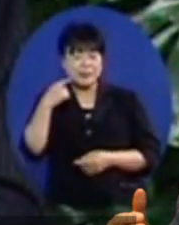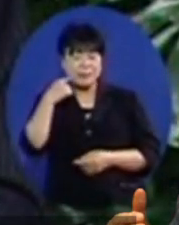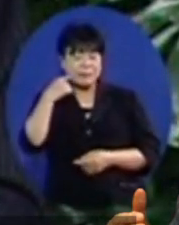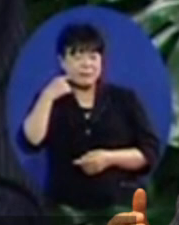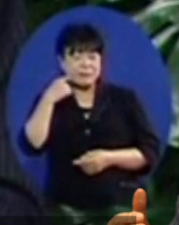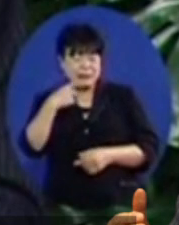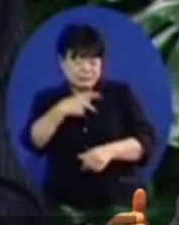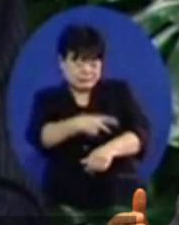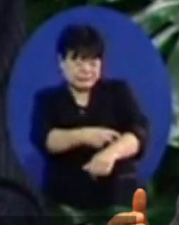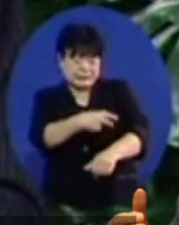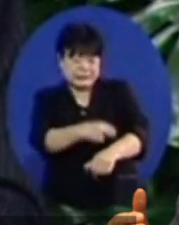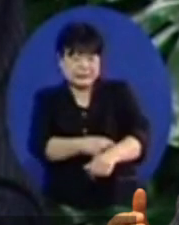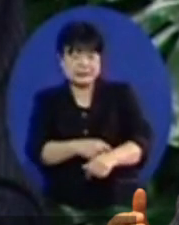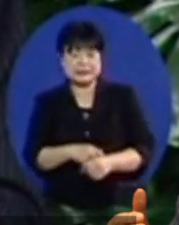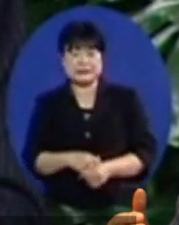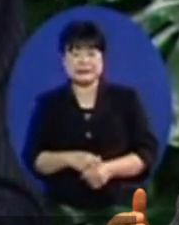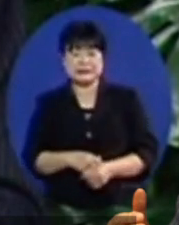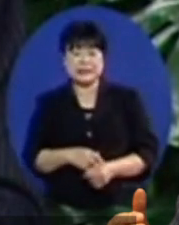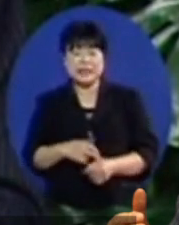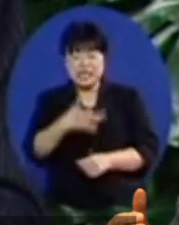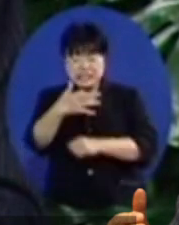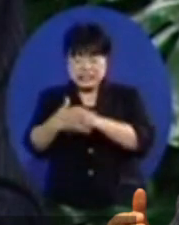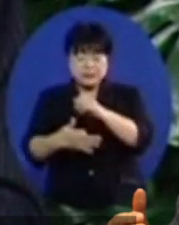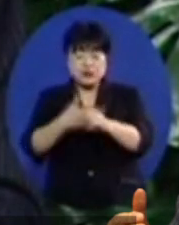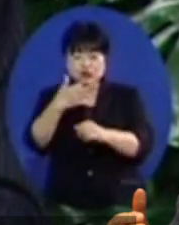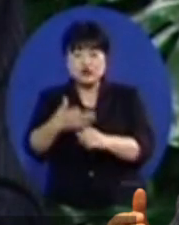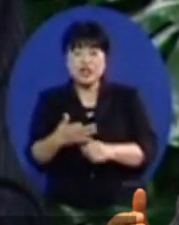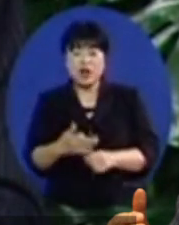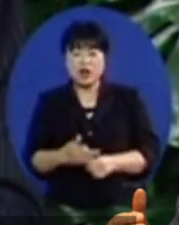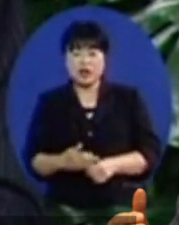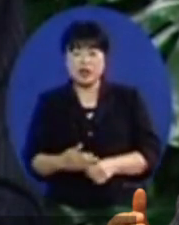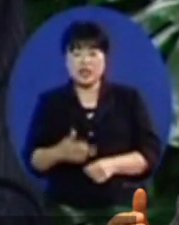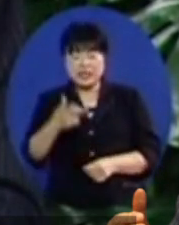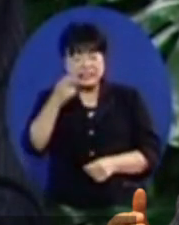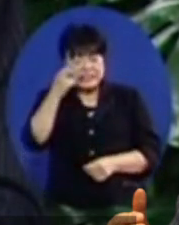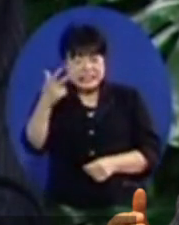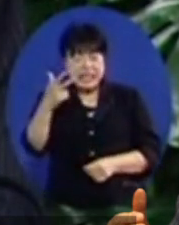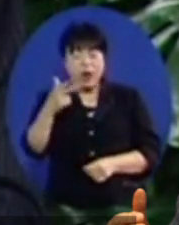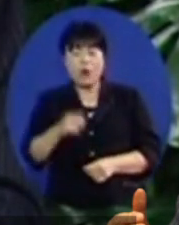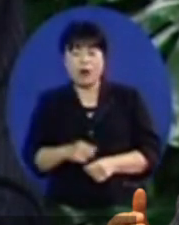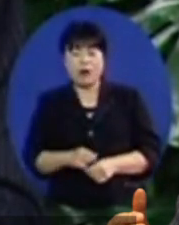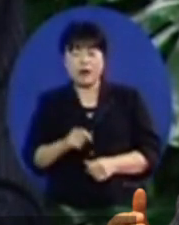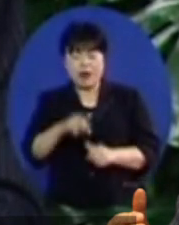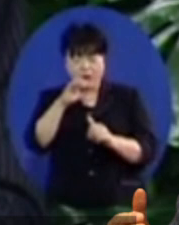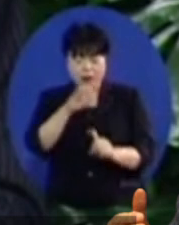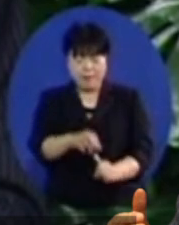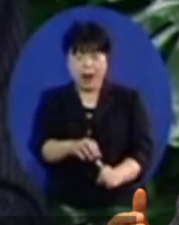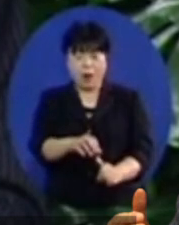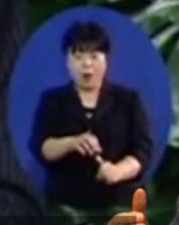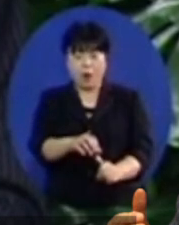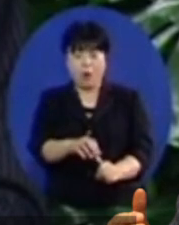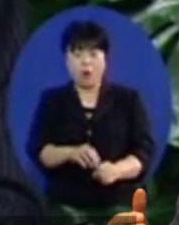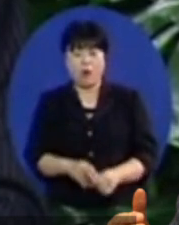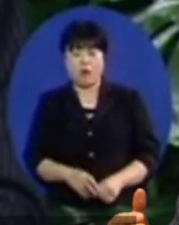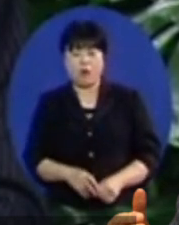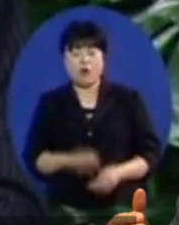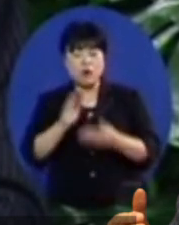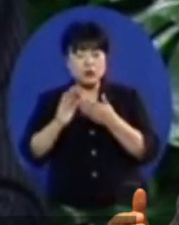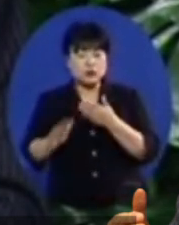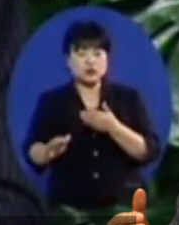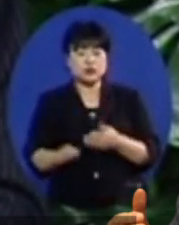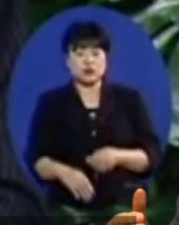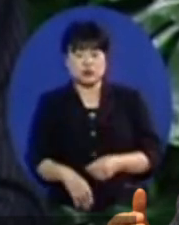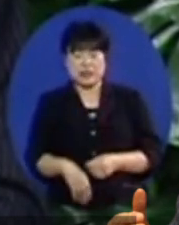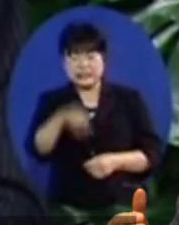235개월 19년 7개월 형을 받고 재수해서 오늘날 미국 최고의 요리사가 된 흑인